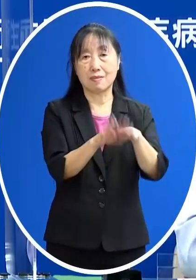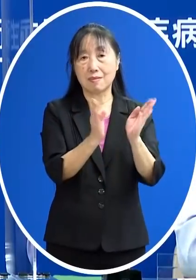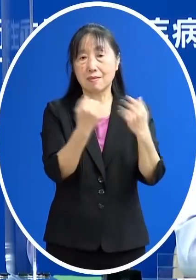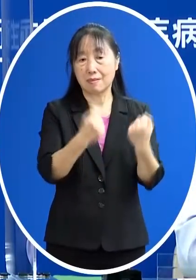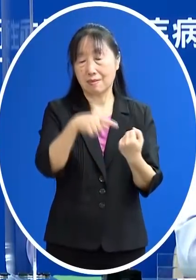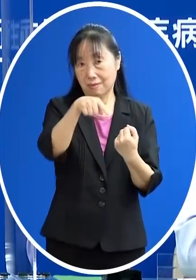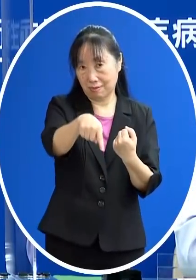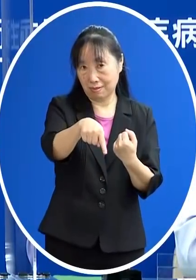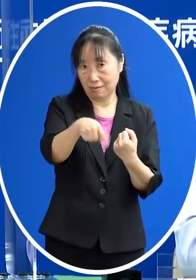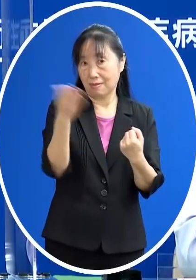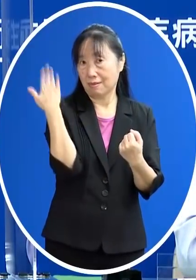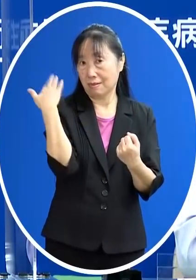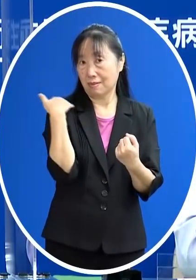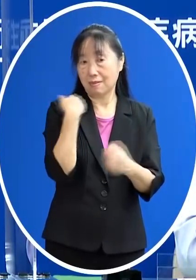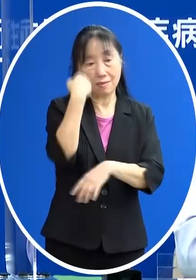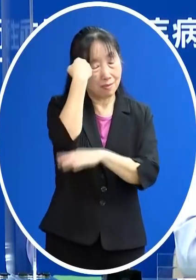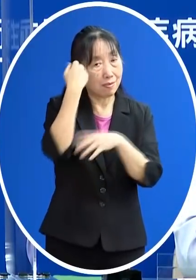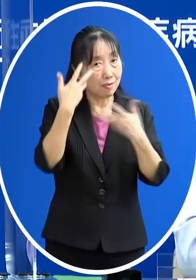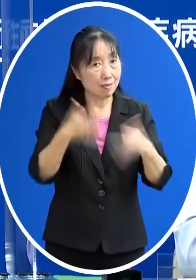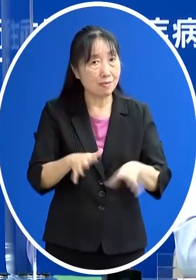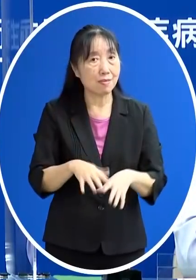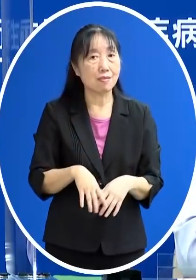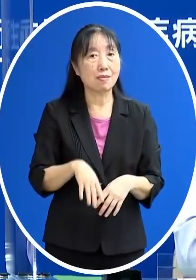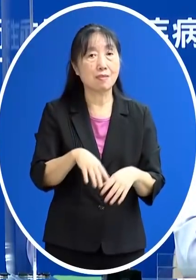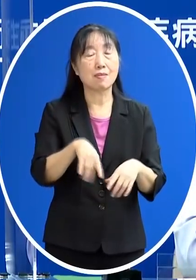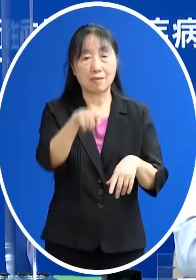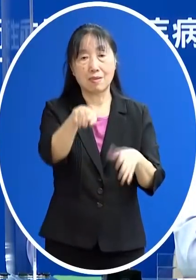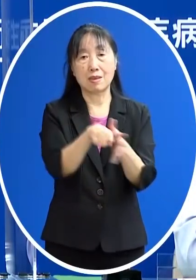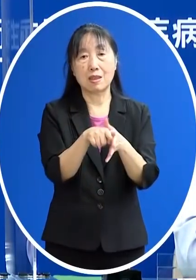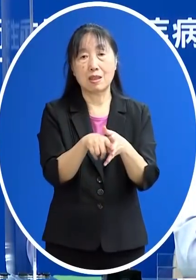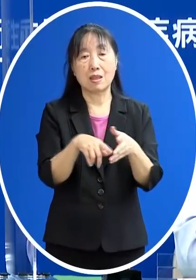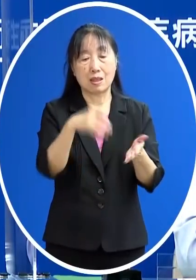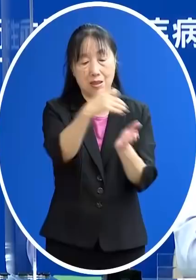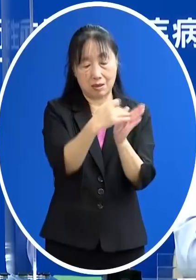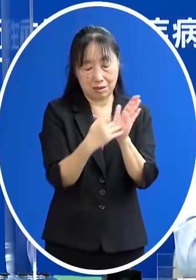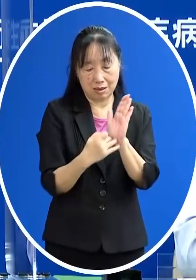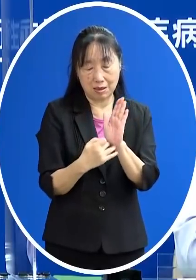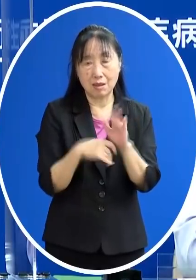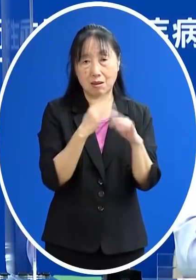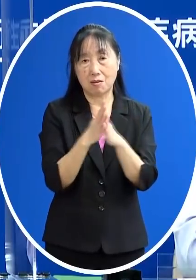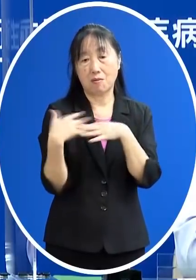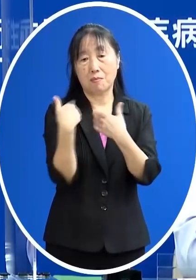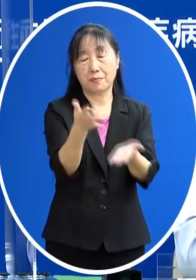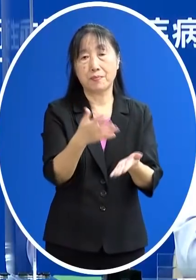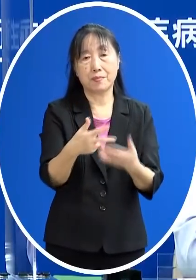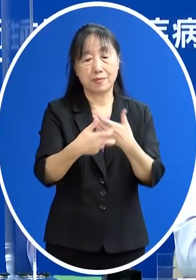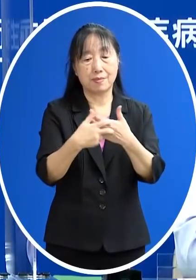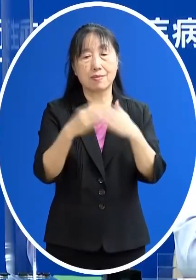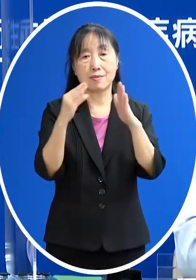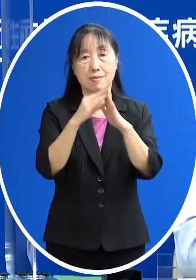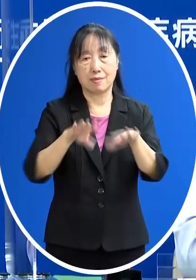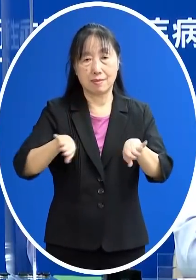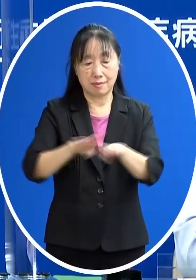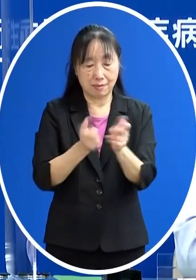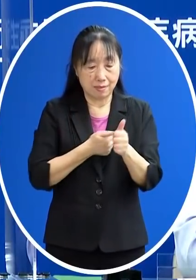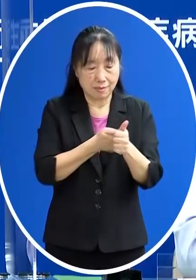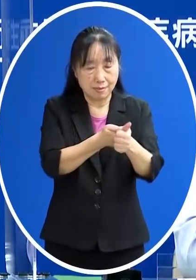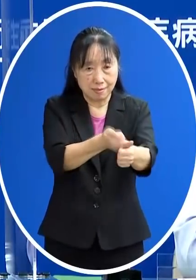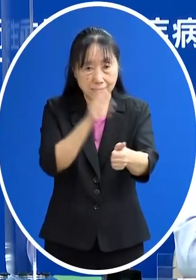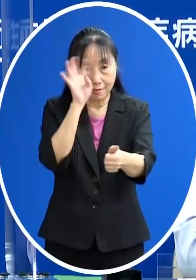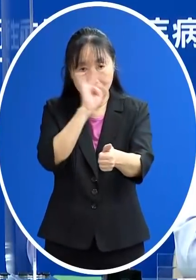在饭店里追，有住过的，那名单会交给各地的卫生局，让他们去做追踪检